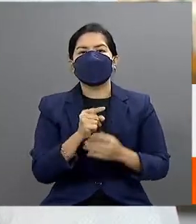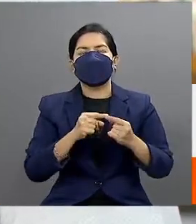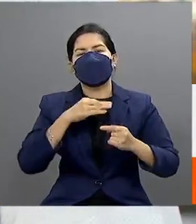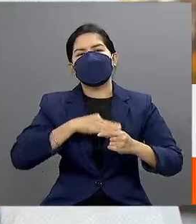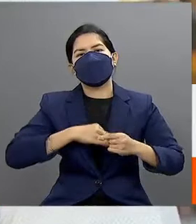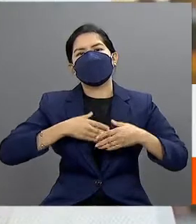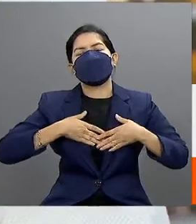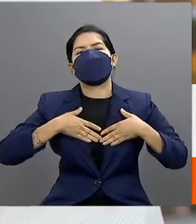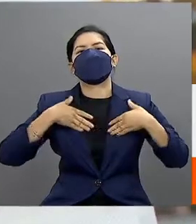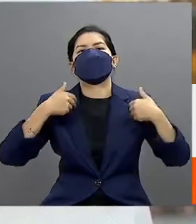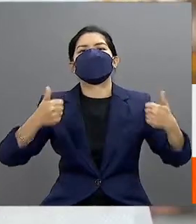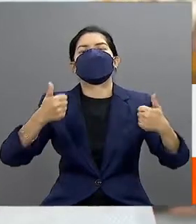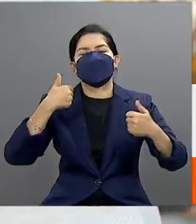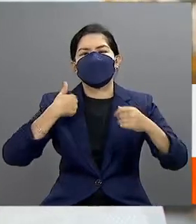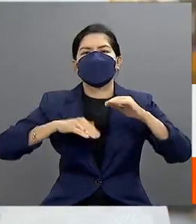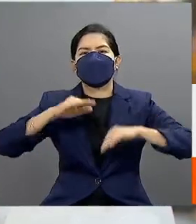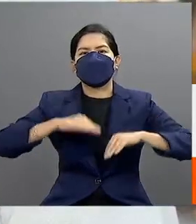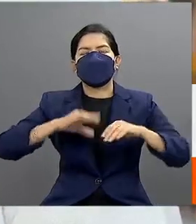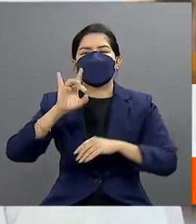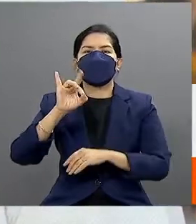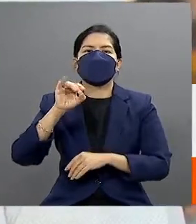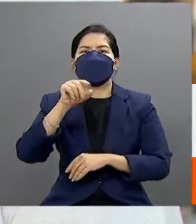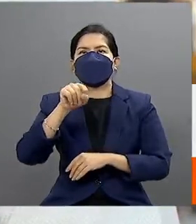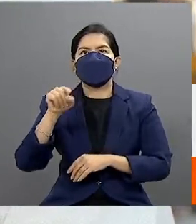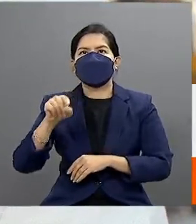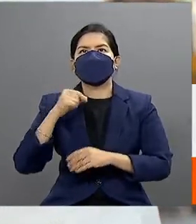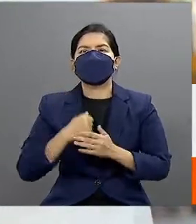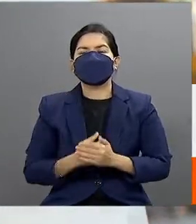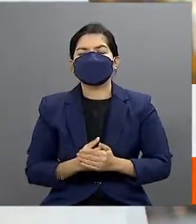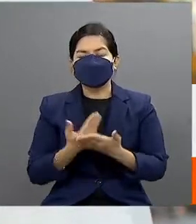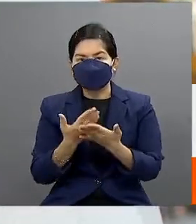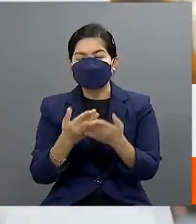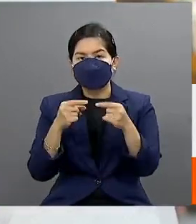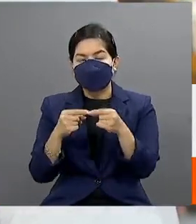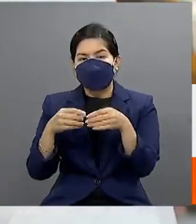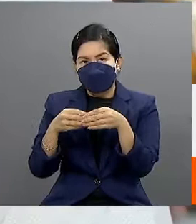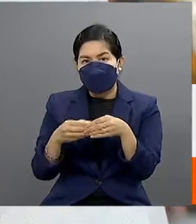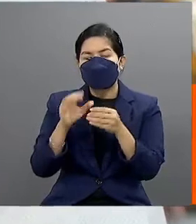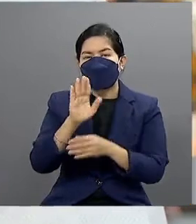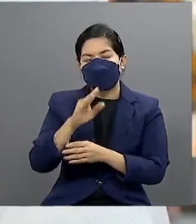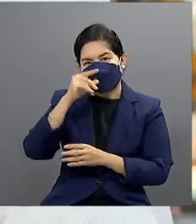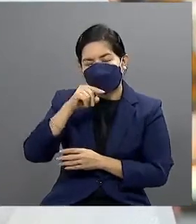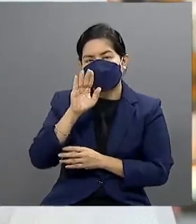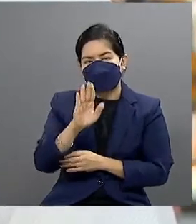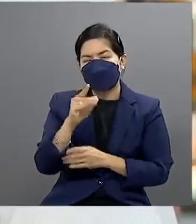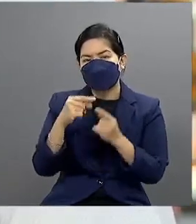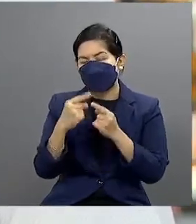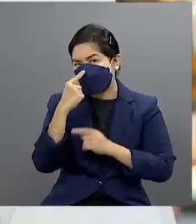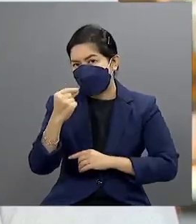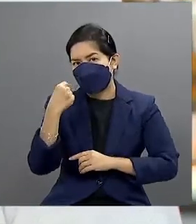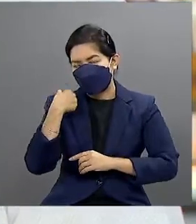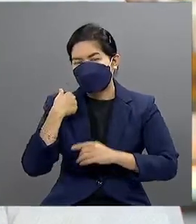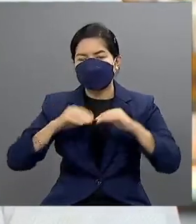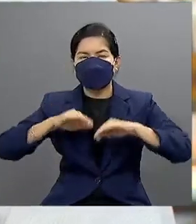ก็ 80% ขึ้นไปทั้งนั้นเลยนะครับส่วนที่รับคนไทยด้วยคนต่างชาติด้วยอันนี้ก็จะอยู่ประมาณ 5-60% น